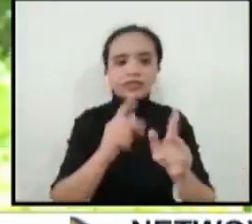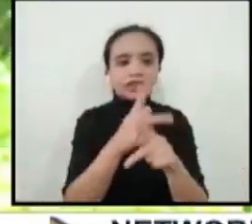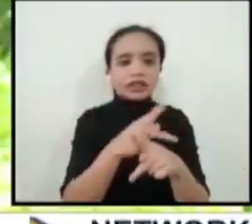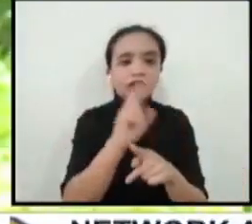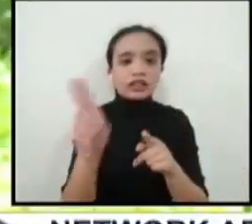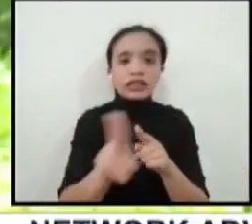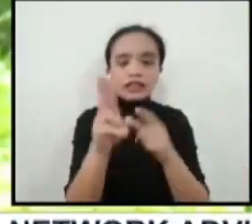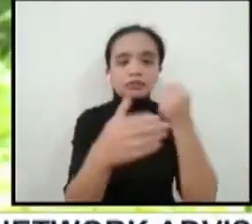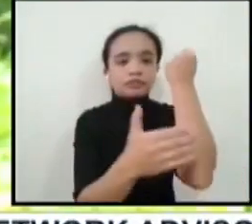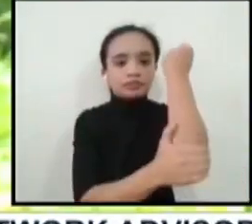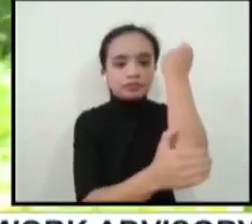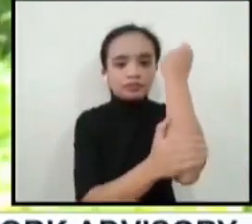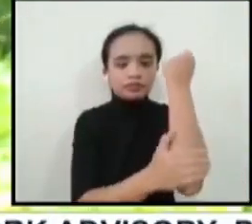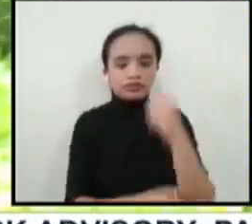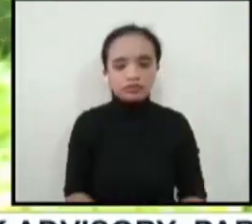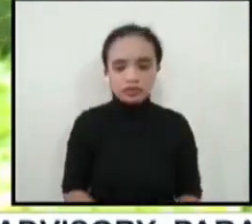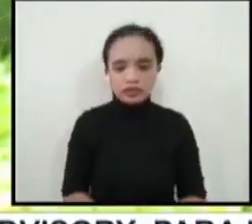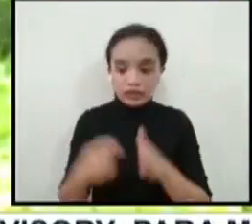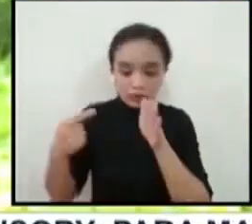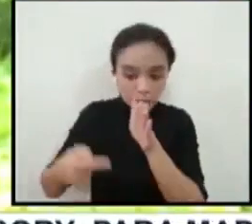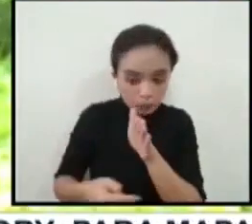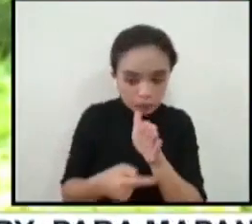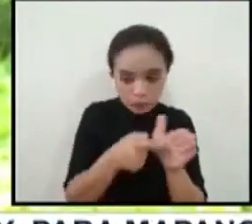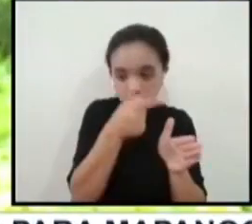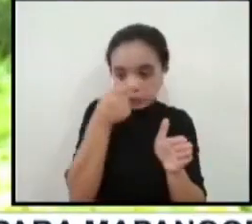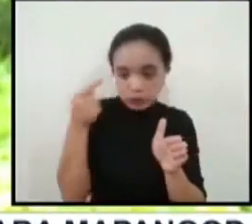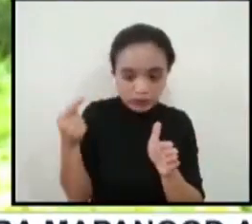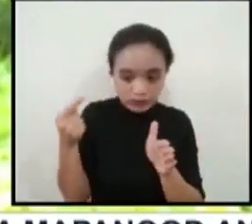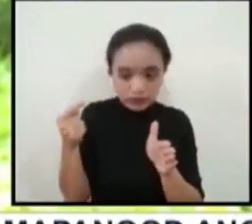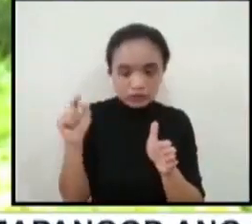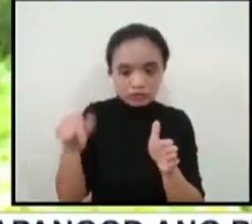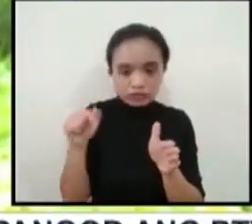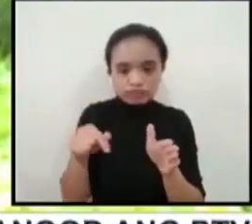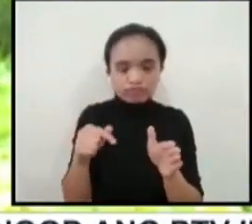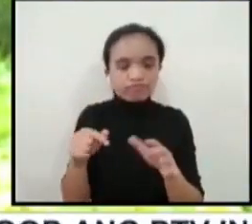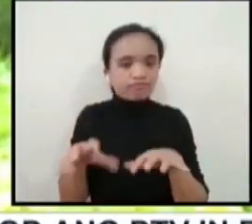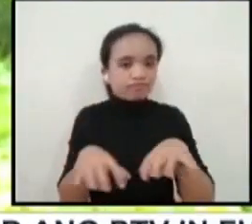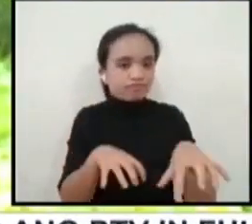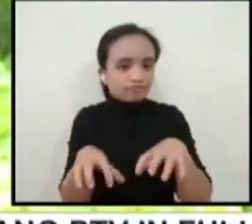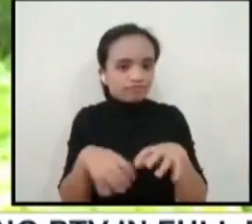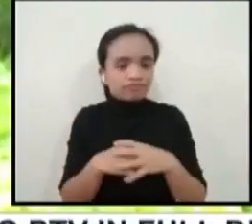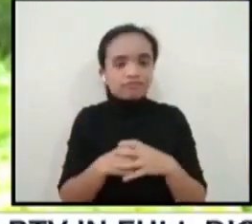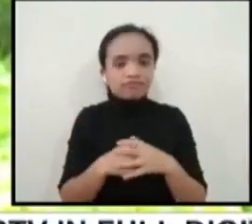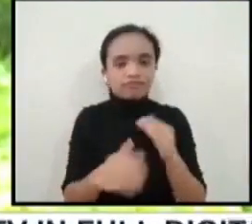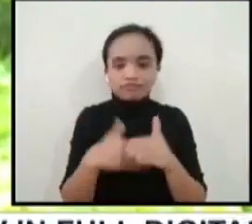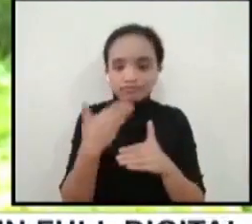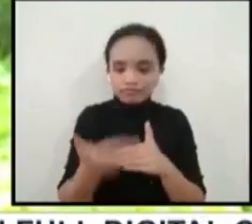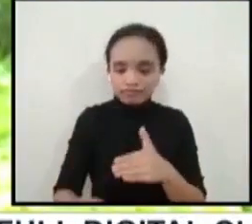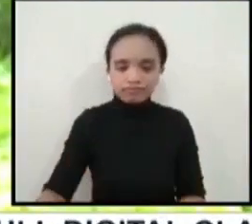Bihira lang itong ganitong gawain, sir ba? Then at